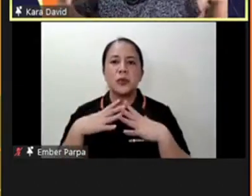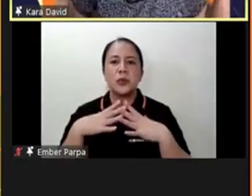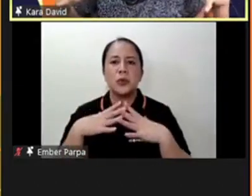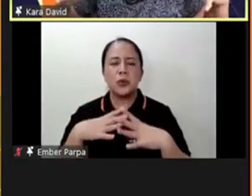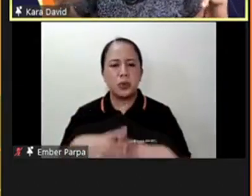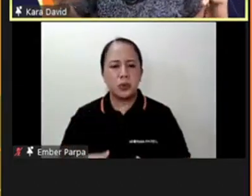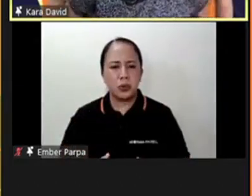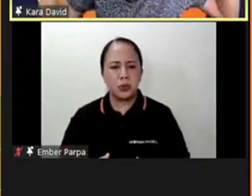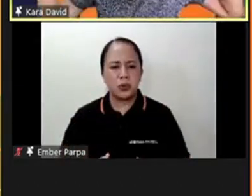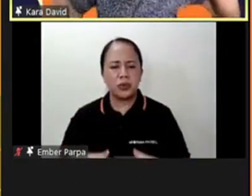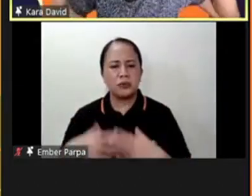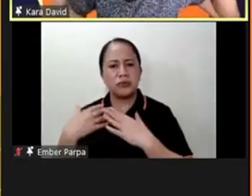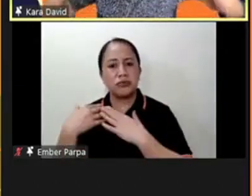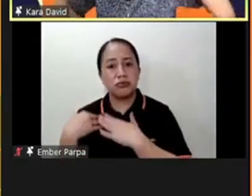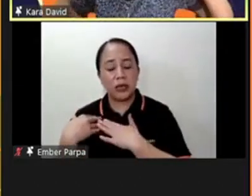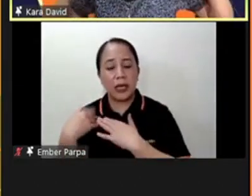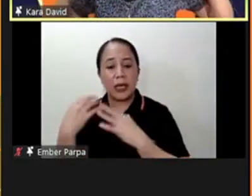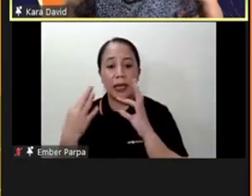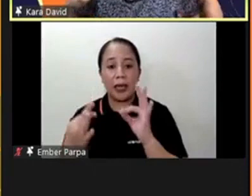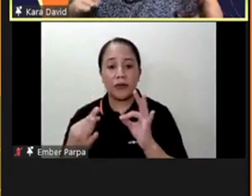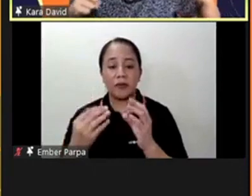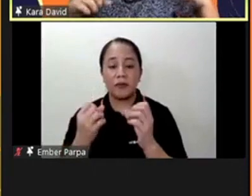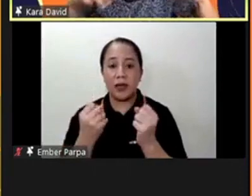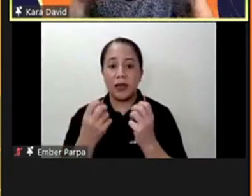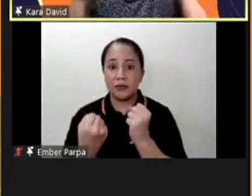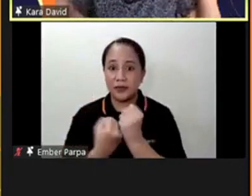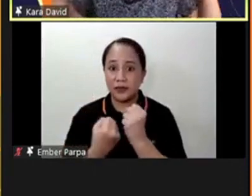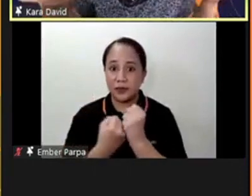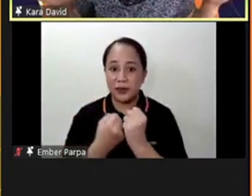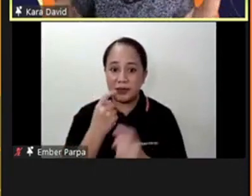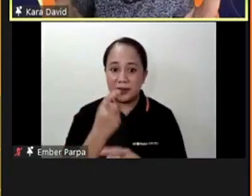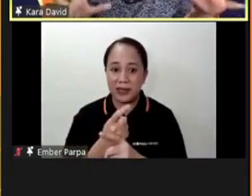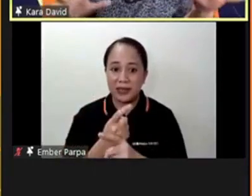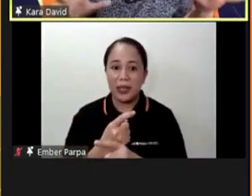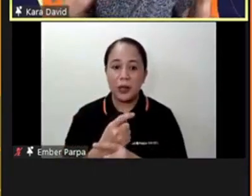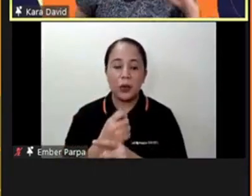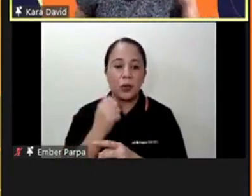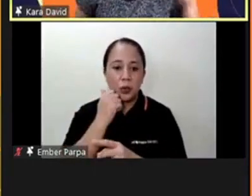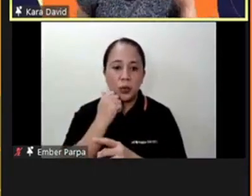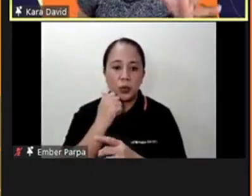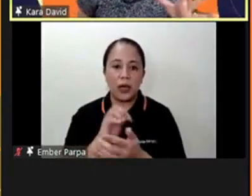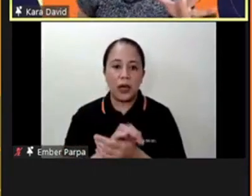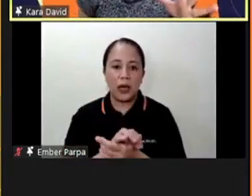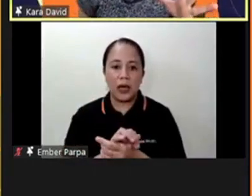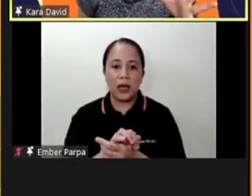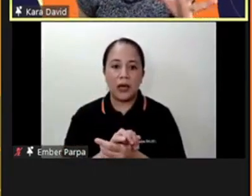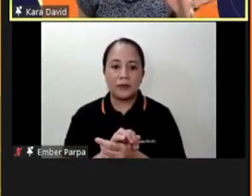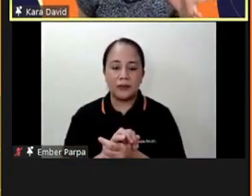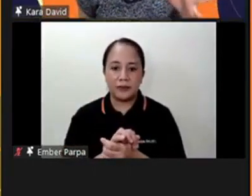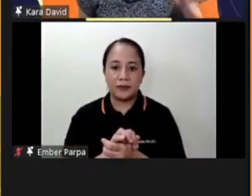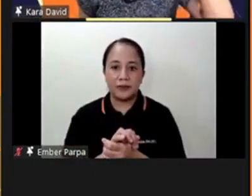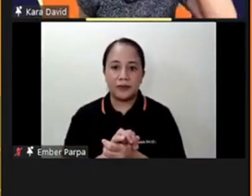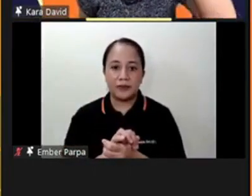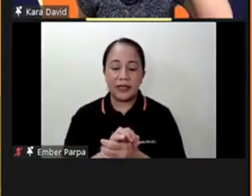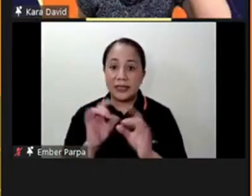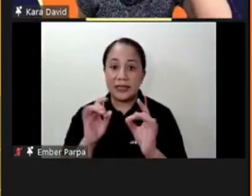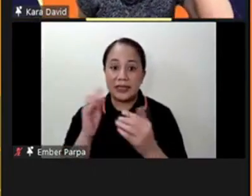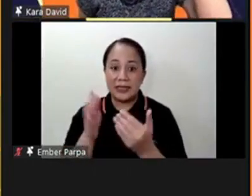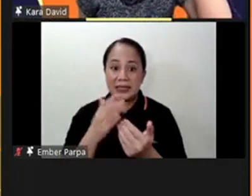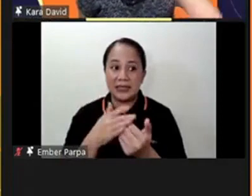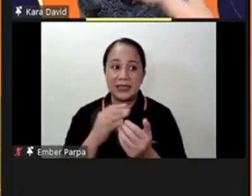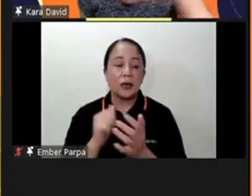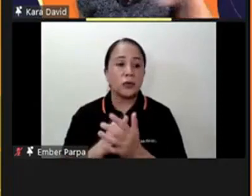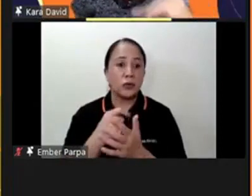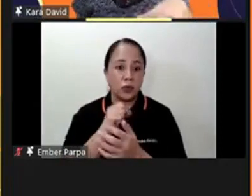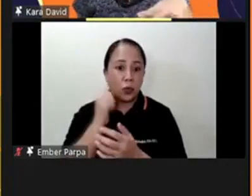gumagaan yung pasan kapag marami ang pumapasan, di ba? Ang lahat ng bagay ay gumagaan pag marami ang pumapasan. That's what